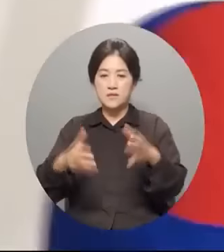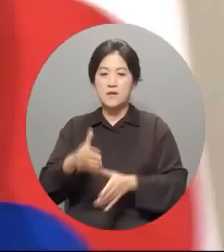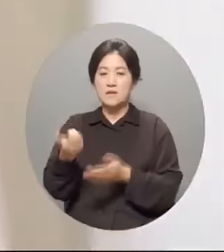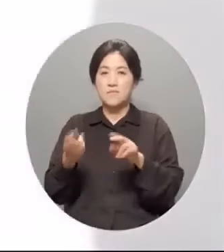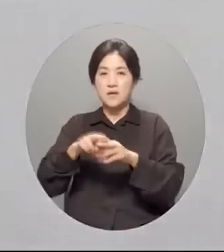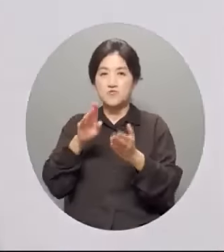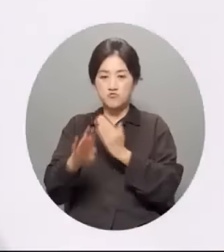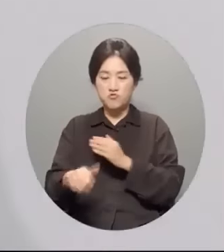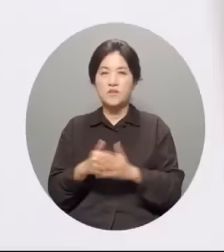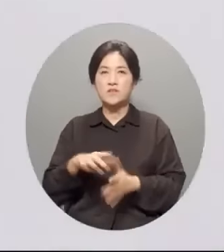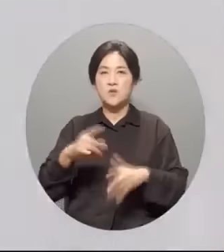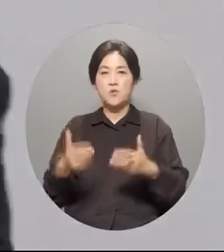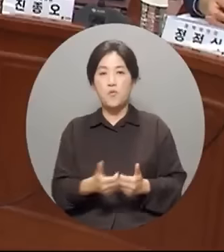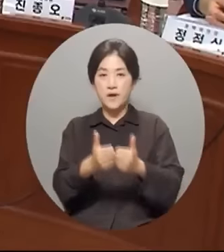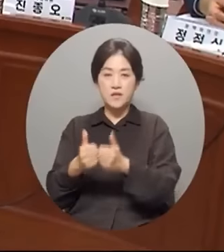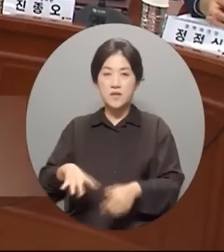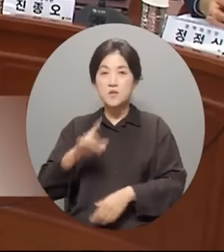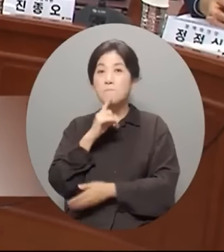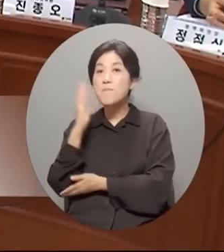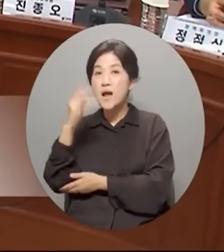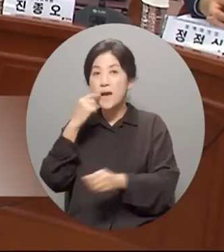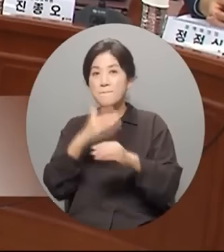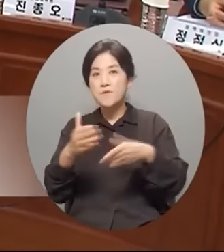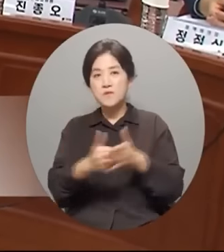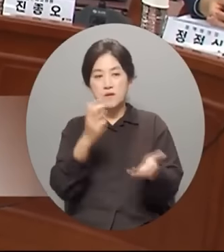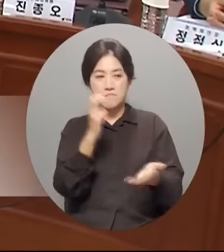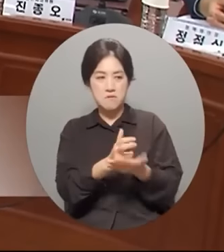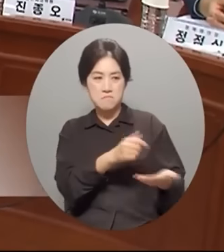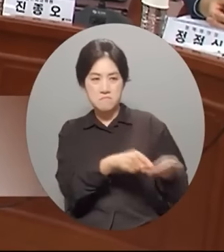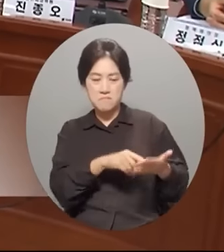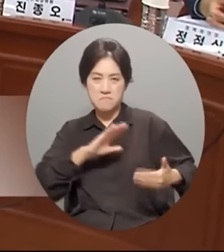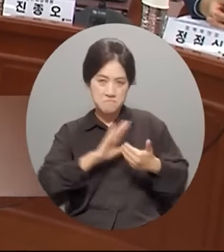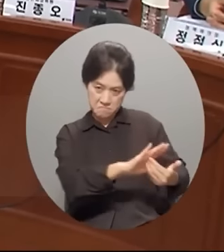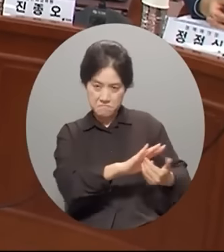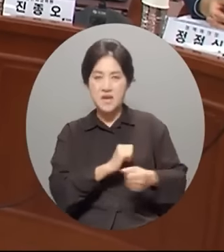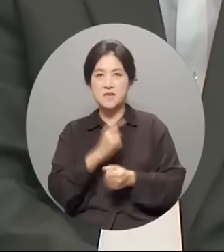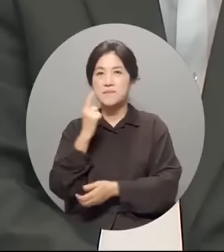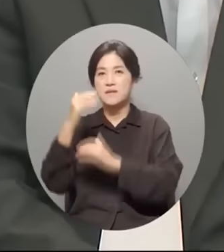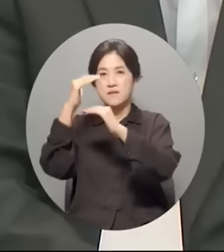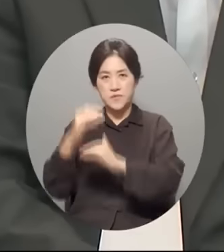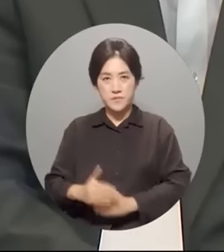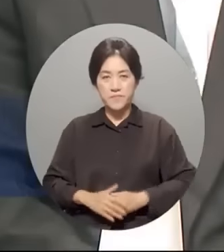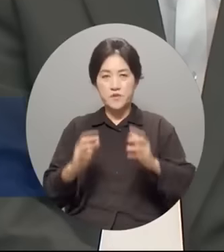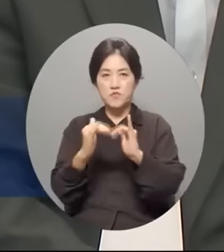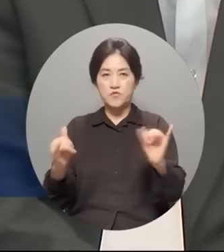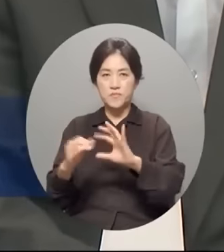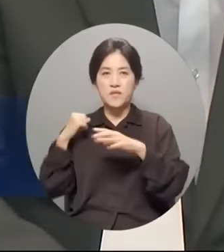나서 주재한 첫 회의에서의 일성은 민주당의 법안을 강력히 저지하자는 것이었습니다.